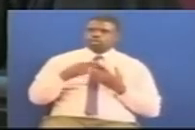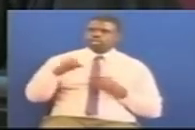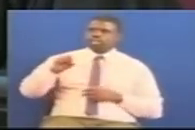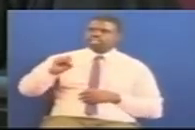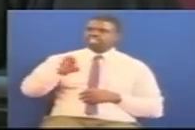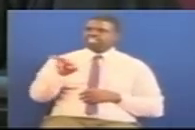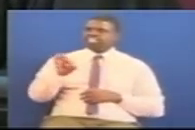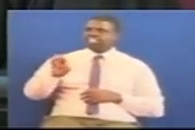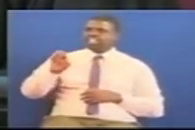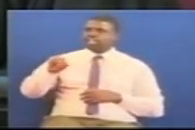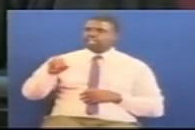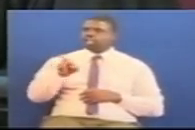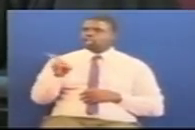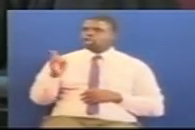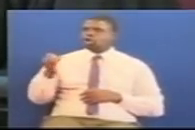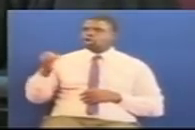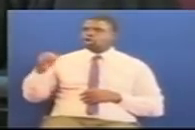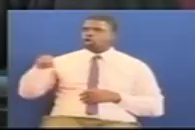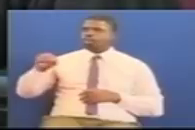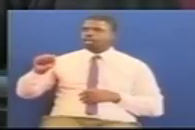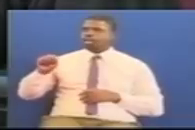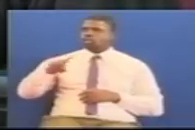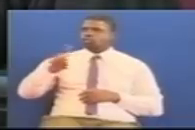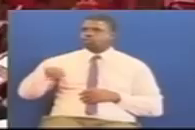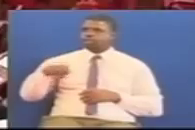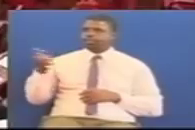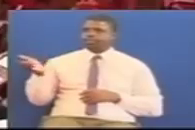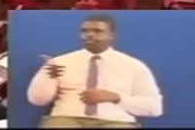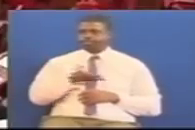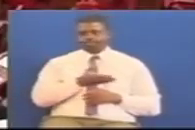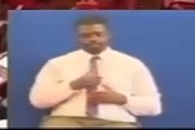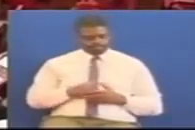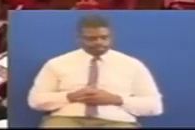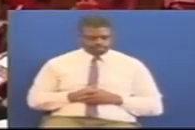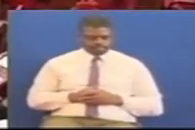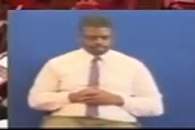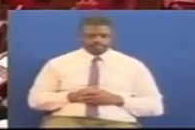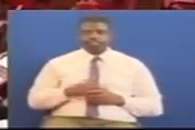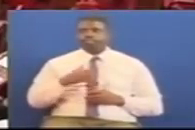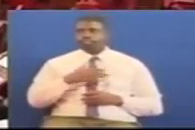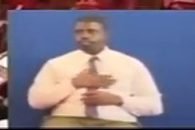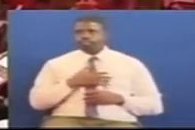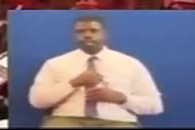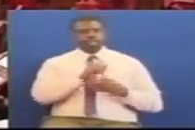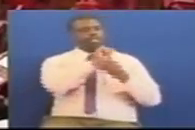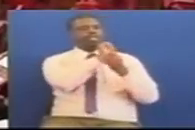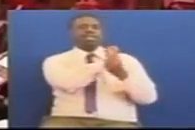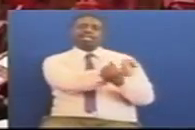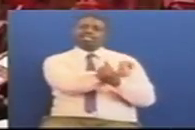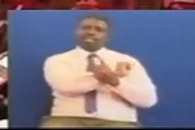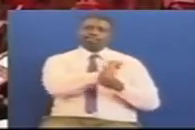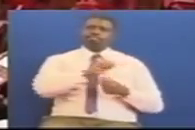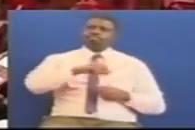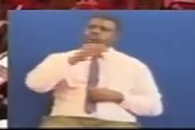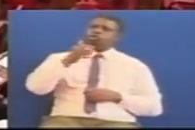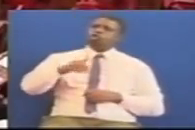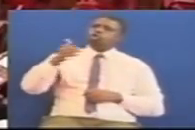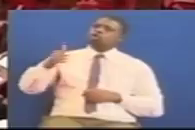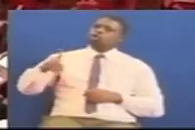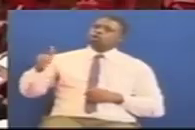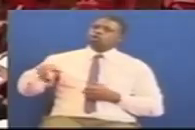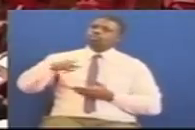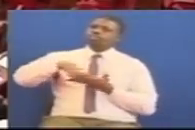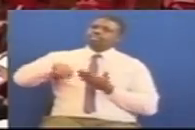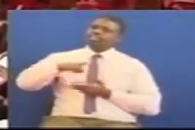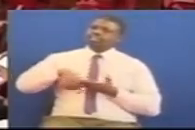Asante sana Mheshimiwa mwenyekiti kwa kunipatia nafasi. Katika gereza la Morogoro mjini kuna msongamano mkubwa